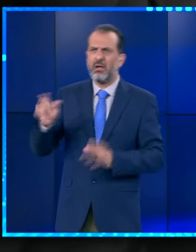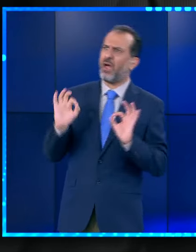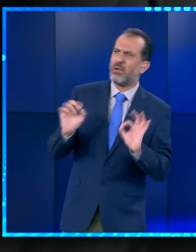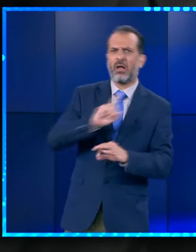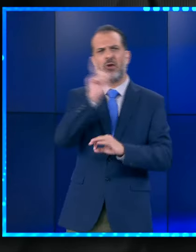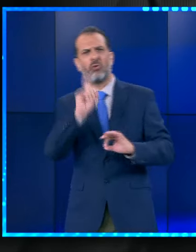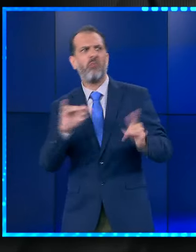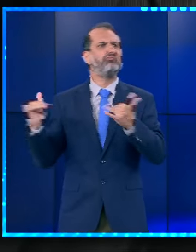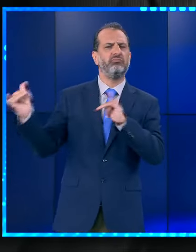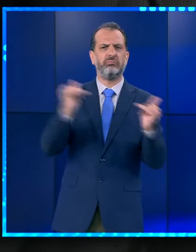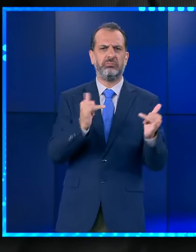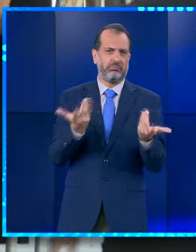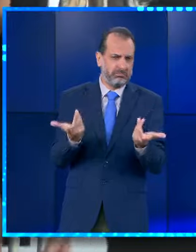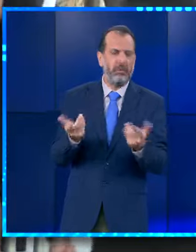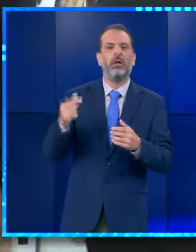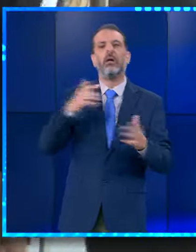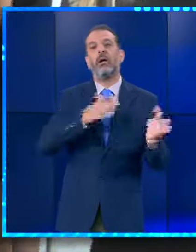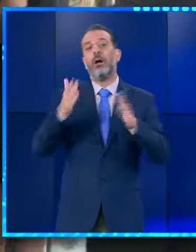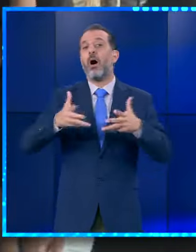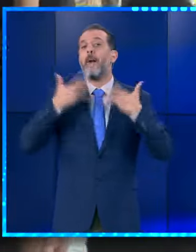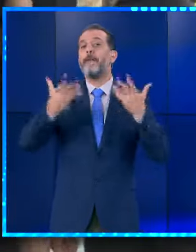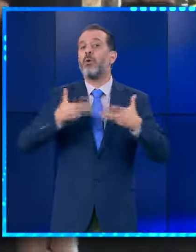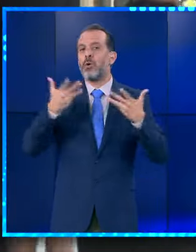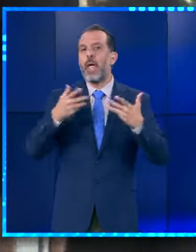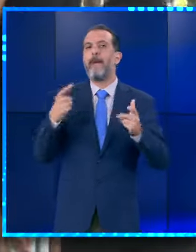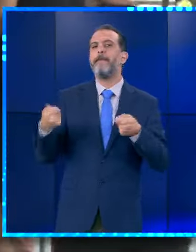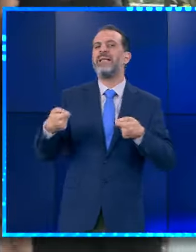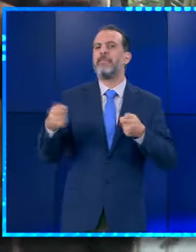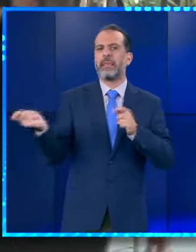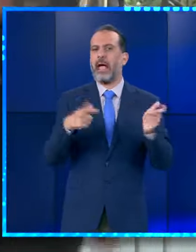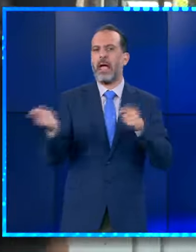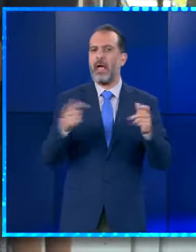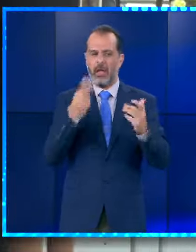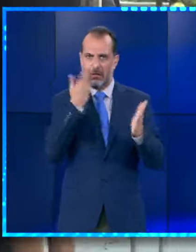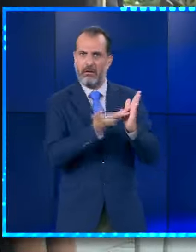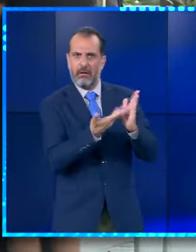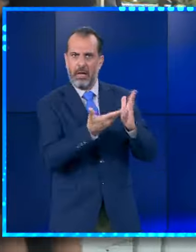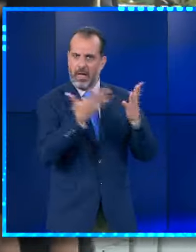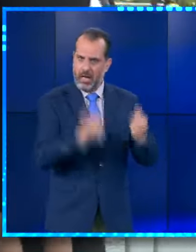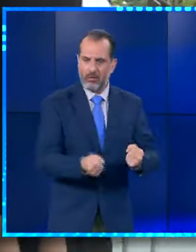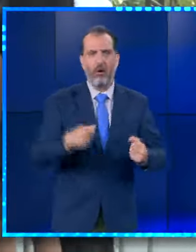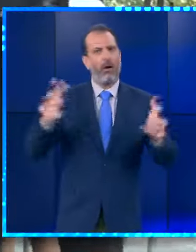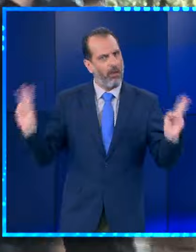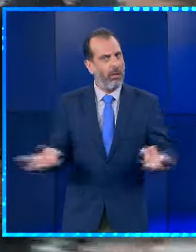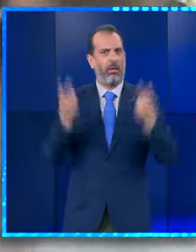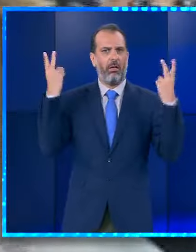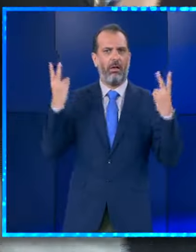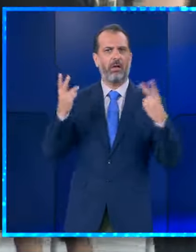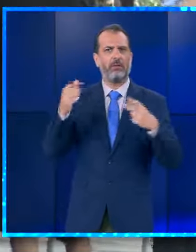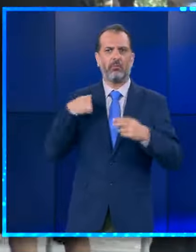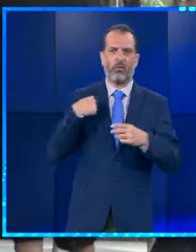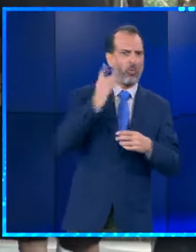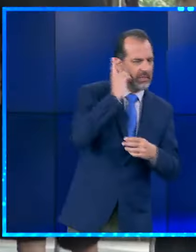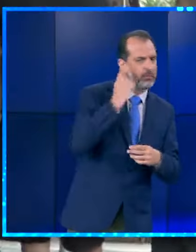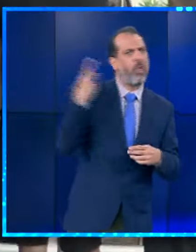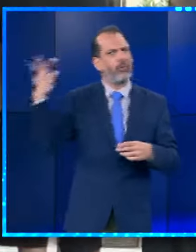ζωή. Κατά την απολογία του στάθηκε επίση ιδιαίτερα στα μηνύματα που είχε ανταλλάξει με την 16χρονη, ζήτησε να γίνει άρση απορρίτου τηλεφώνου και του δικού του